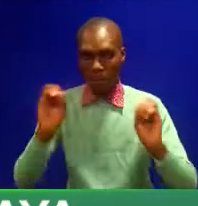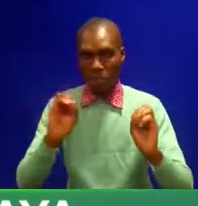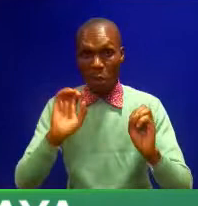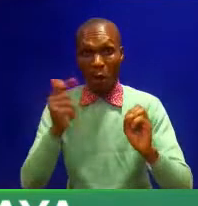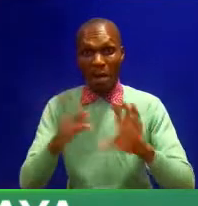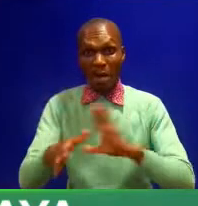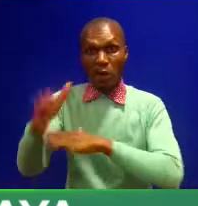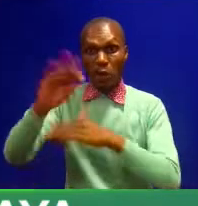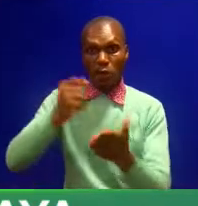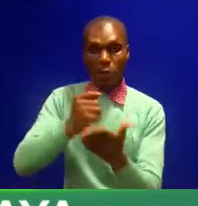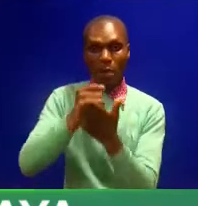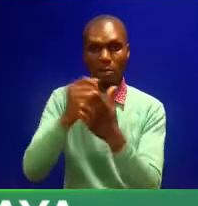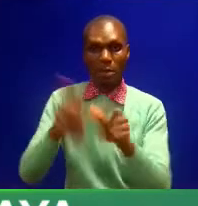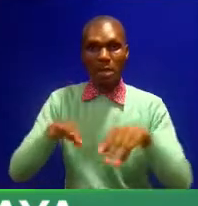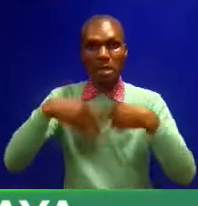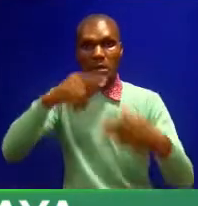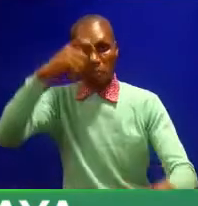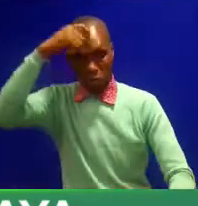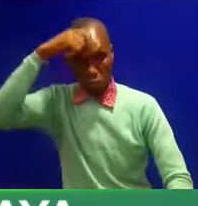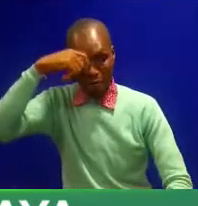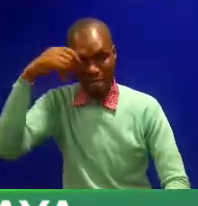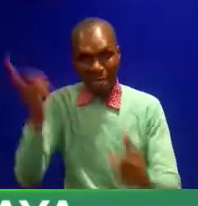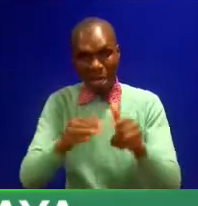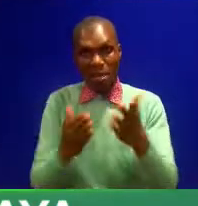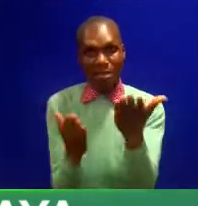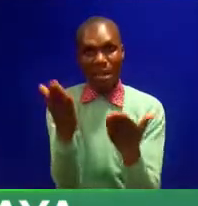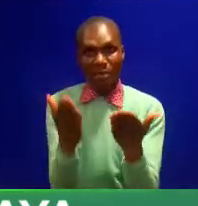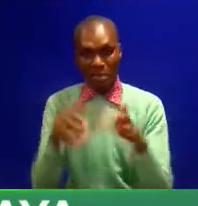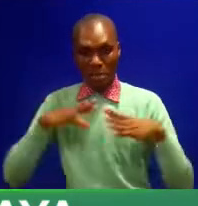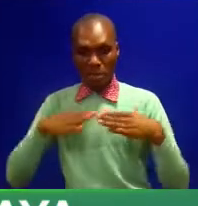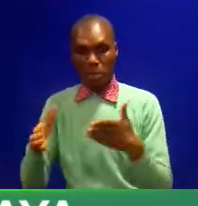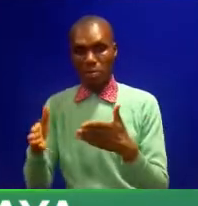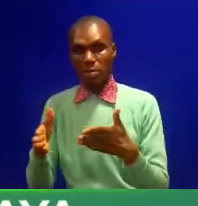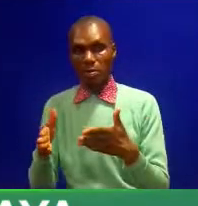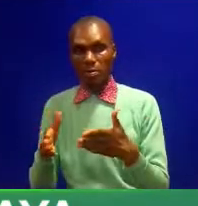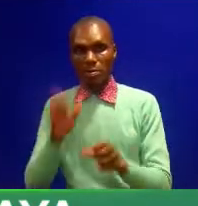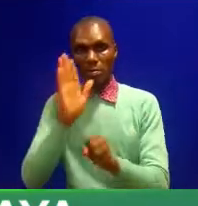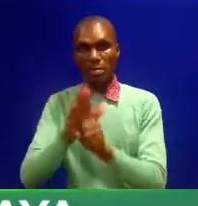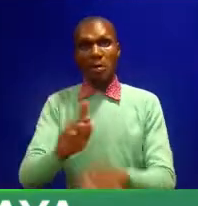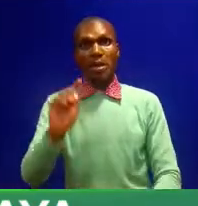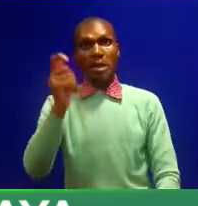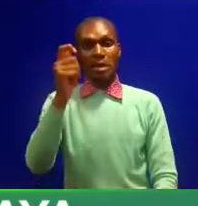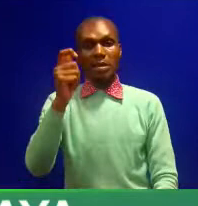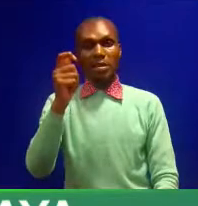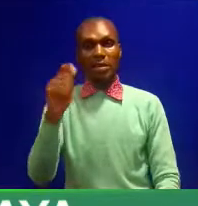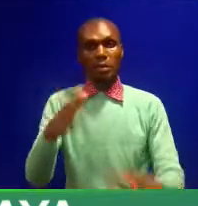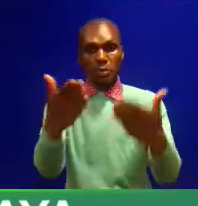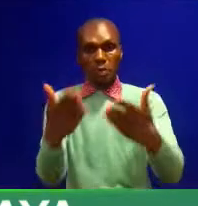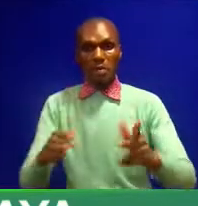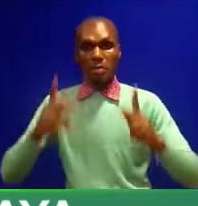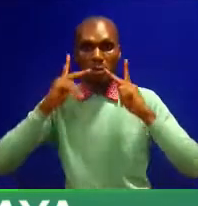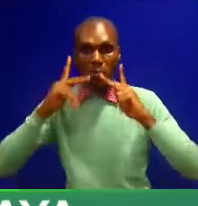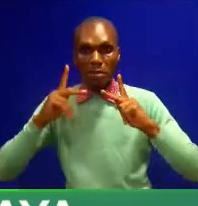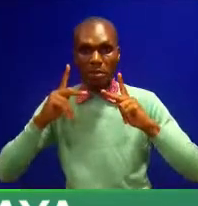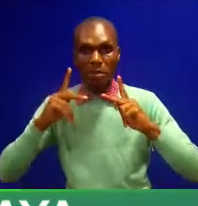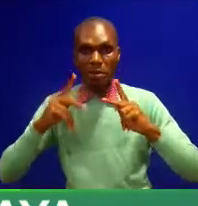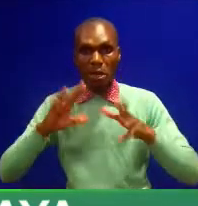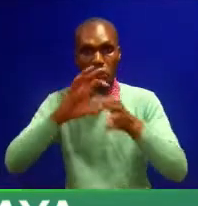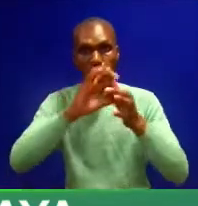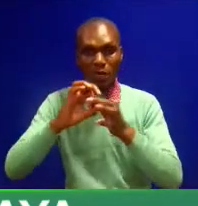ama kongo ama mungu ngaimi agendre kula abanto wa ito wa kenya buja aleto mwale hende areto